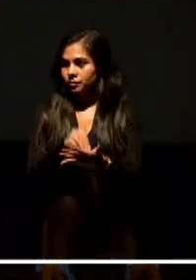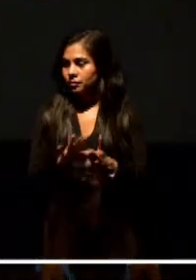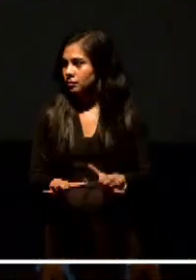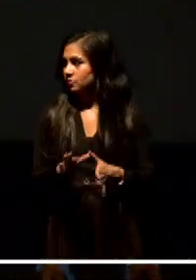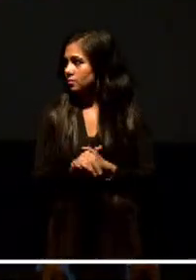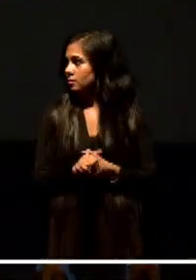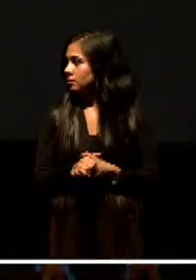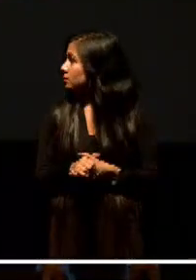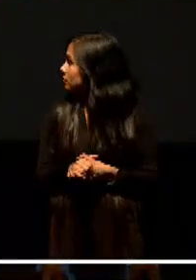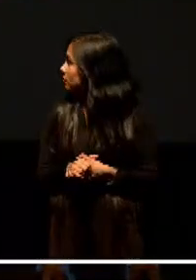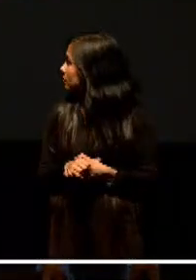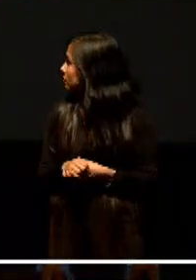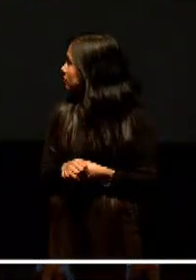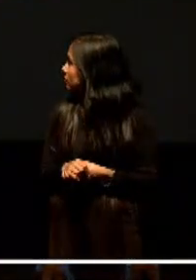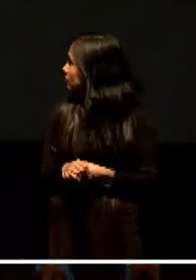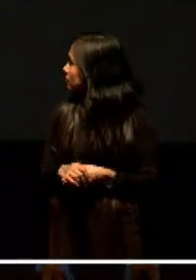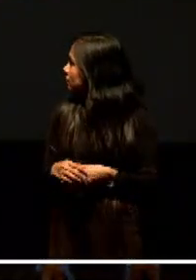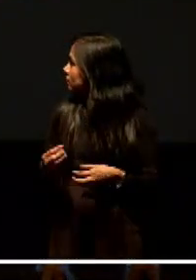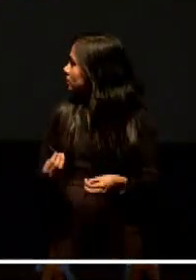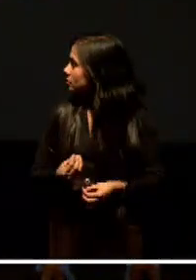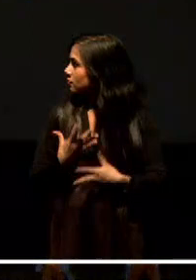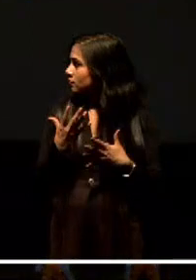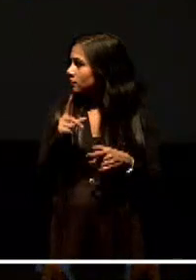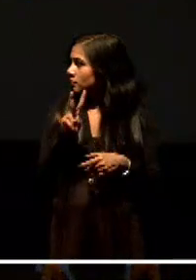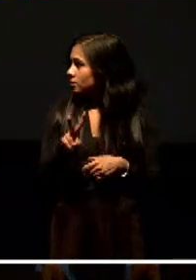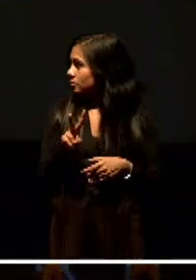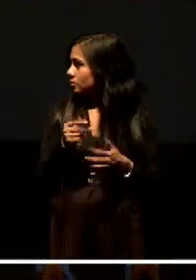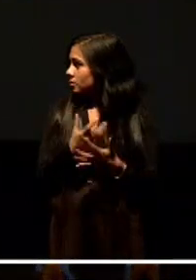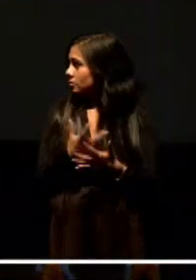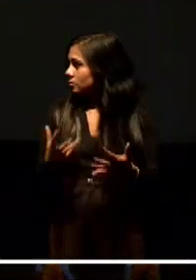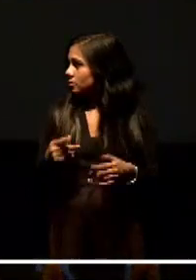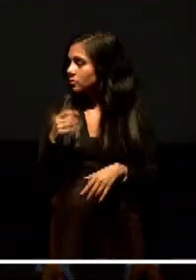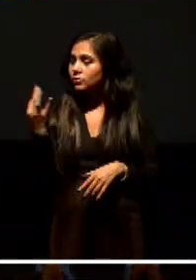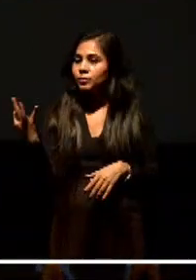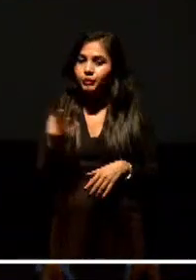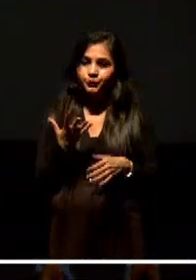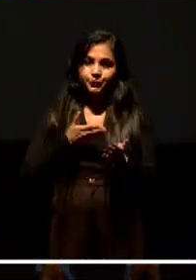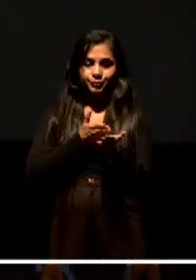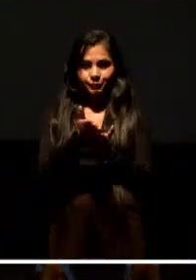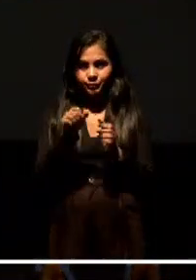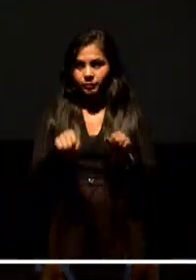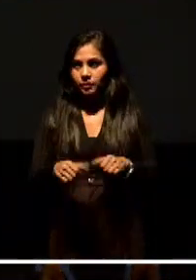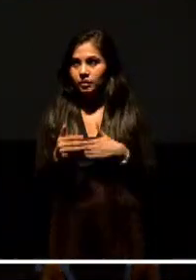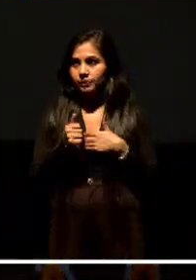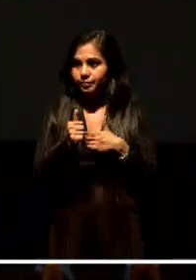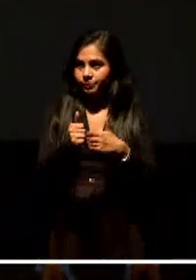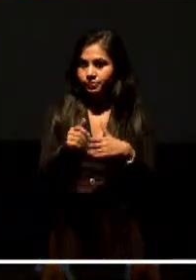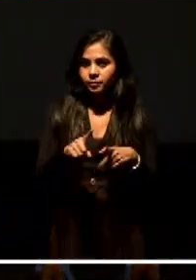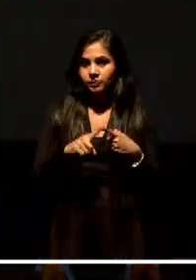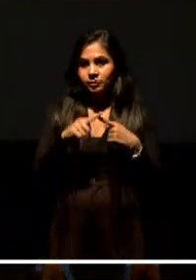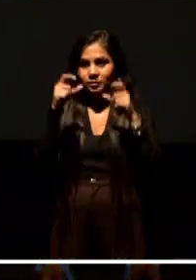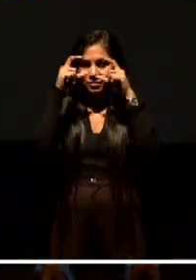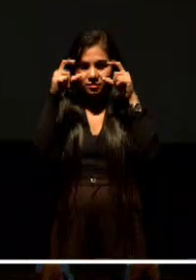खुशी है कि हनी स्क्रीन पर है। 2 प्रोडक्ट ऐसे हैं कि जिन्होंने हमको एक नया मार्ग दिखाया है। वो 2 प्रोडक्ट हैं स्मार्ट ग्लासेस।